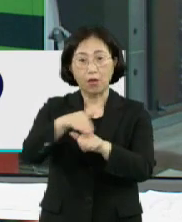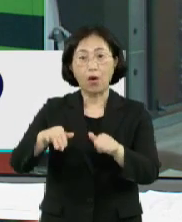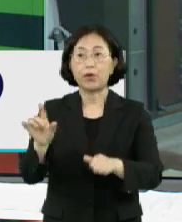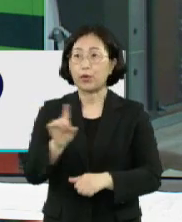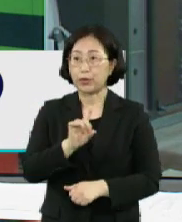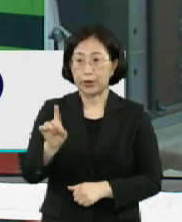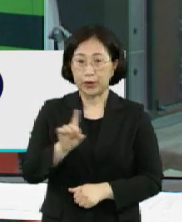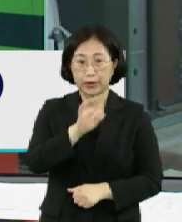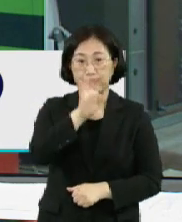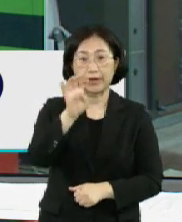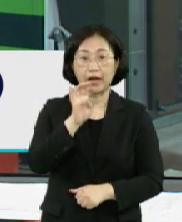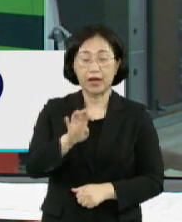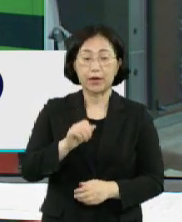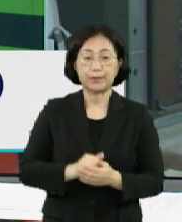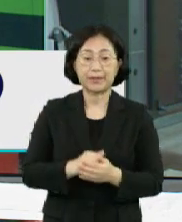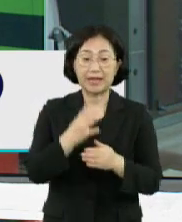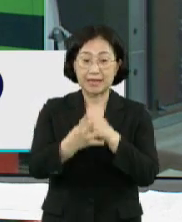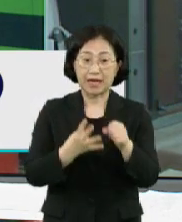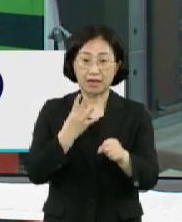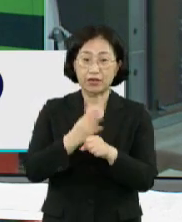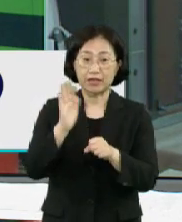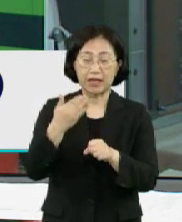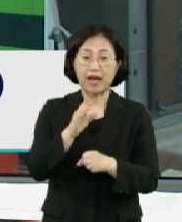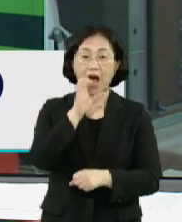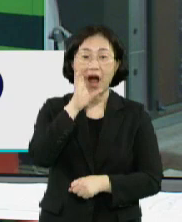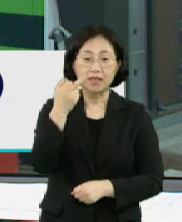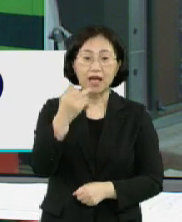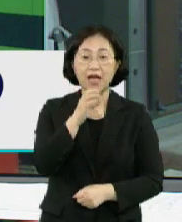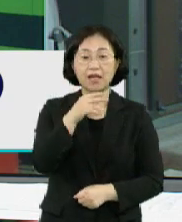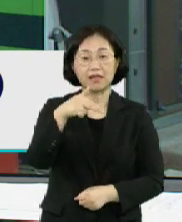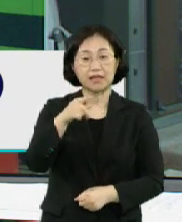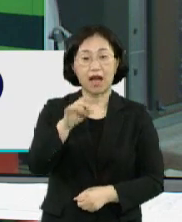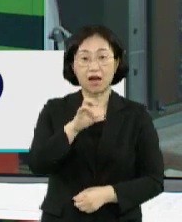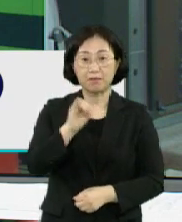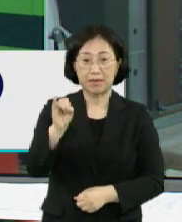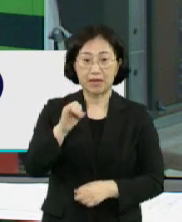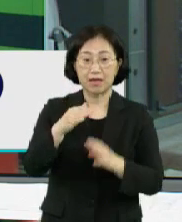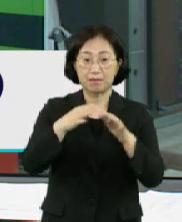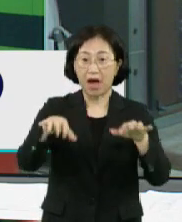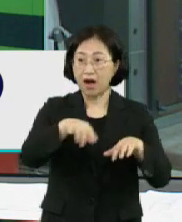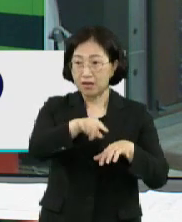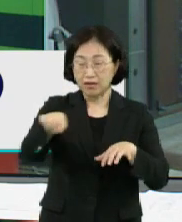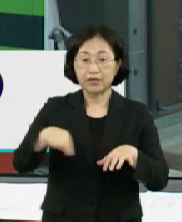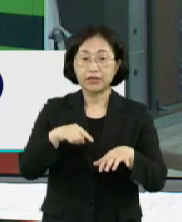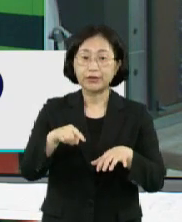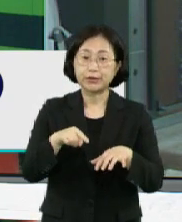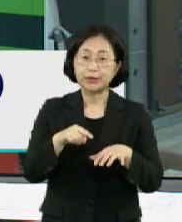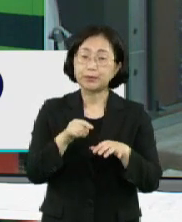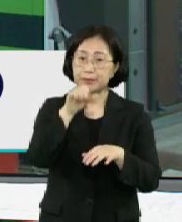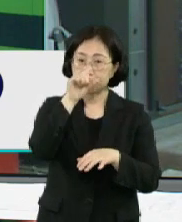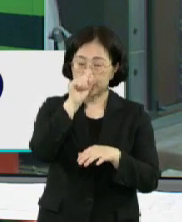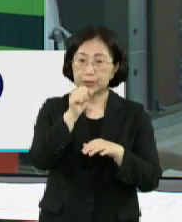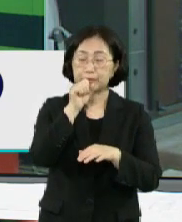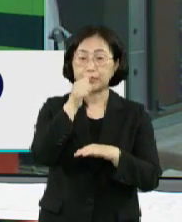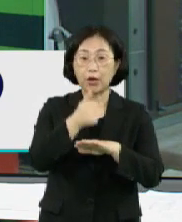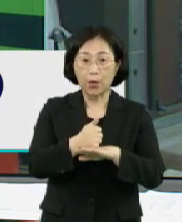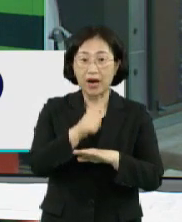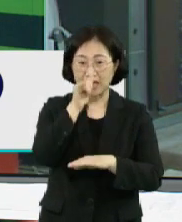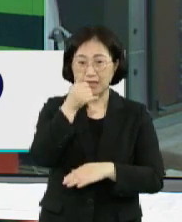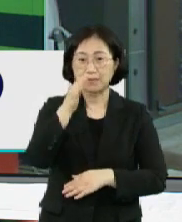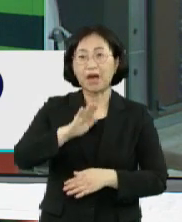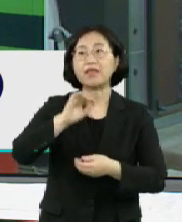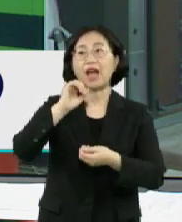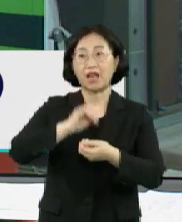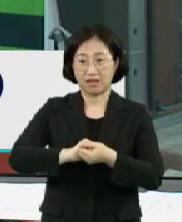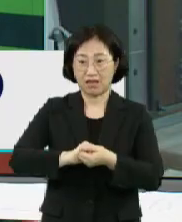어떨까요? 4년차를 맡고 있는 아산 장미마을은 나름의 성과도 거두고 있지만 여전히 한계점에 부딪히고 있습니다.